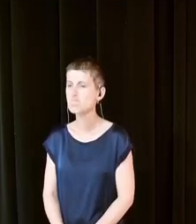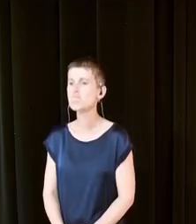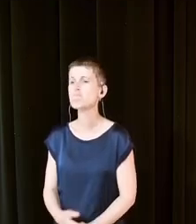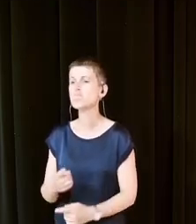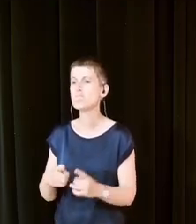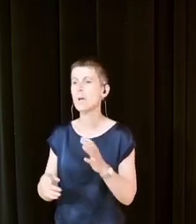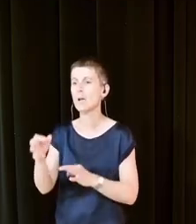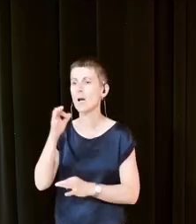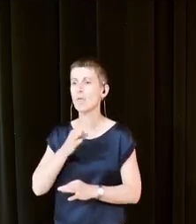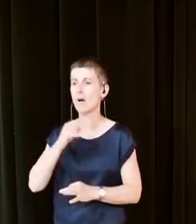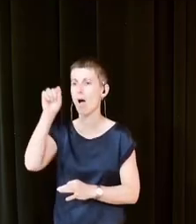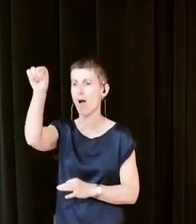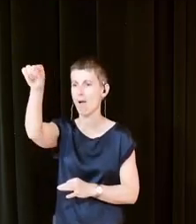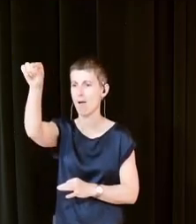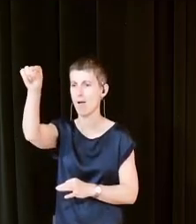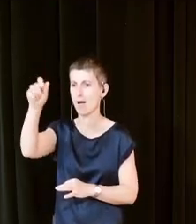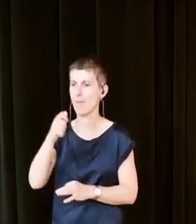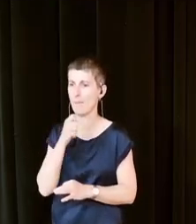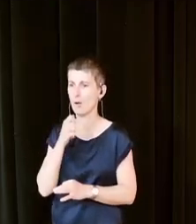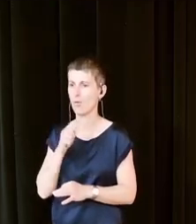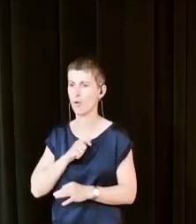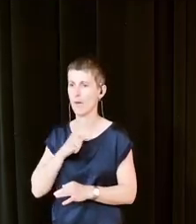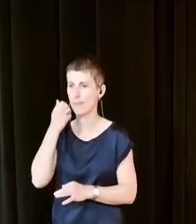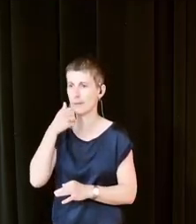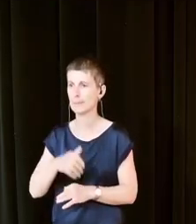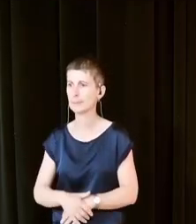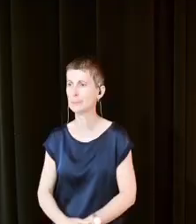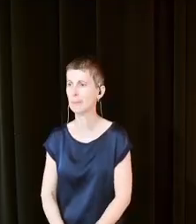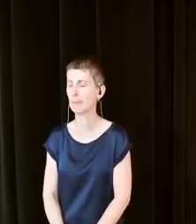Ja, bitte. Warten Sie aufs Mikrofon, es kommt gleich.